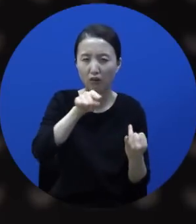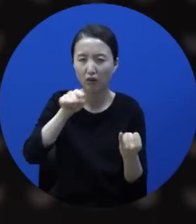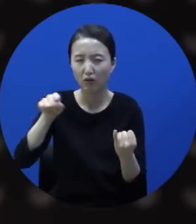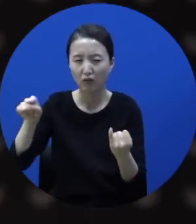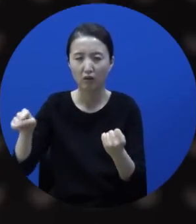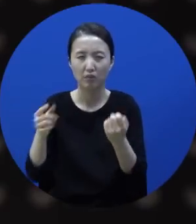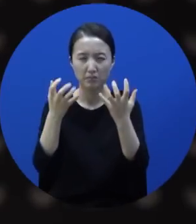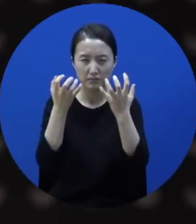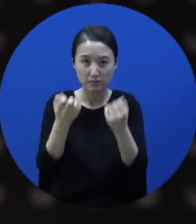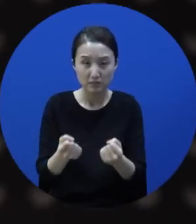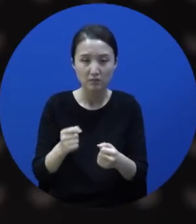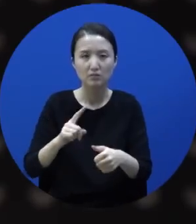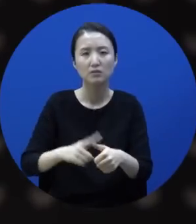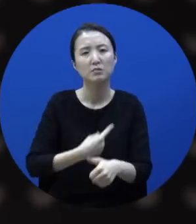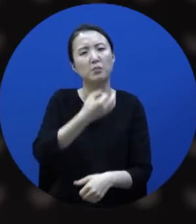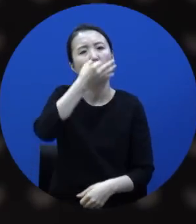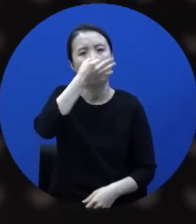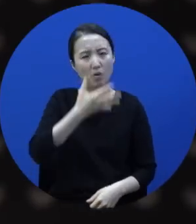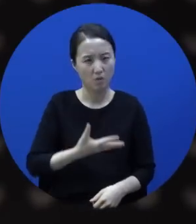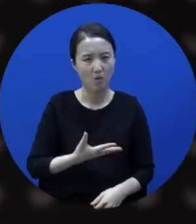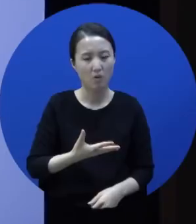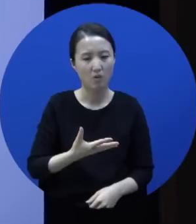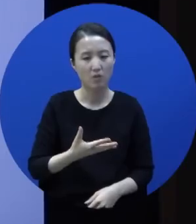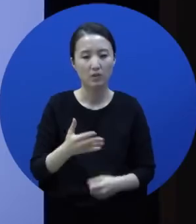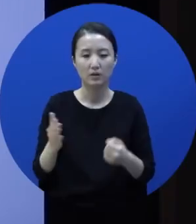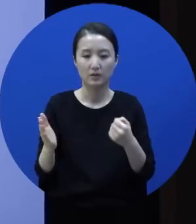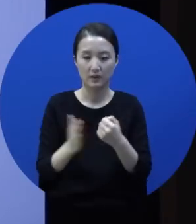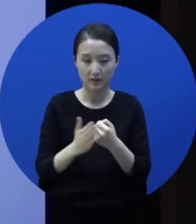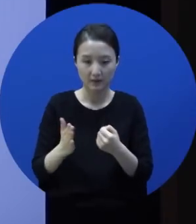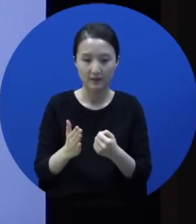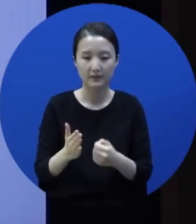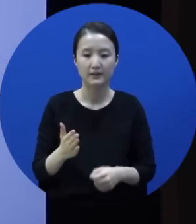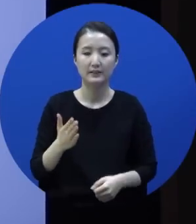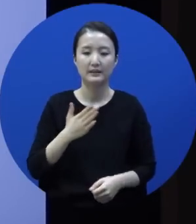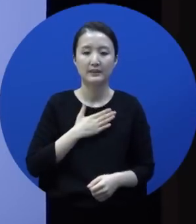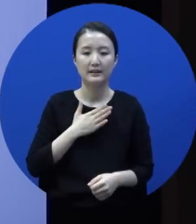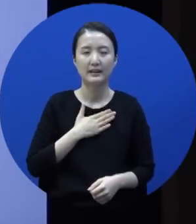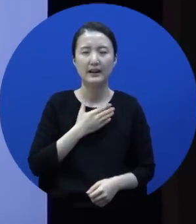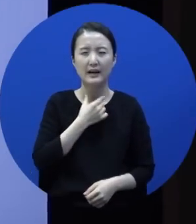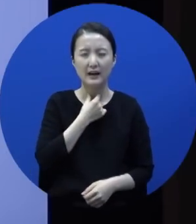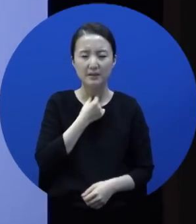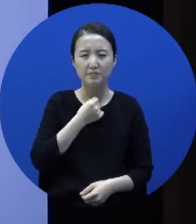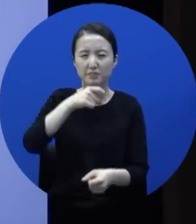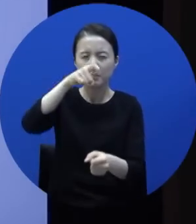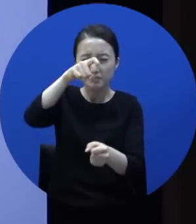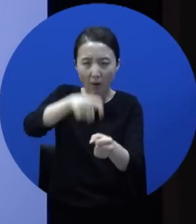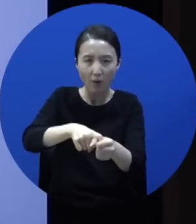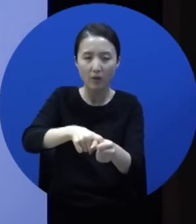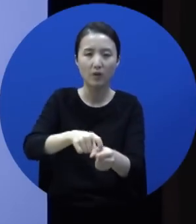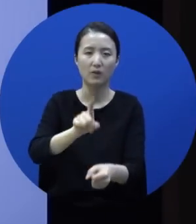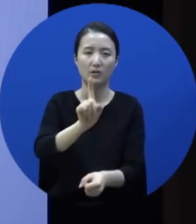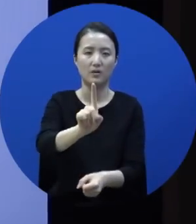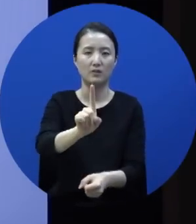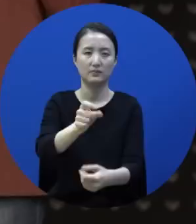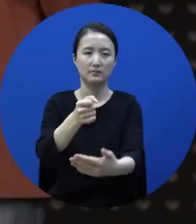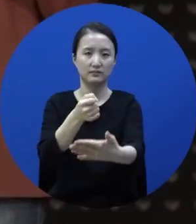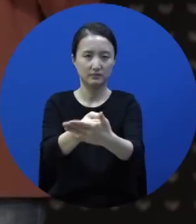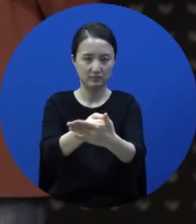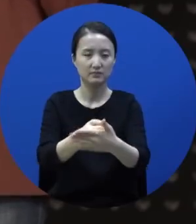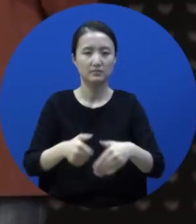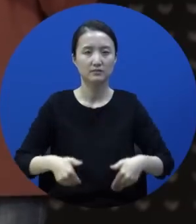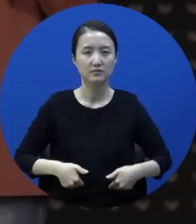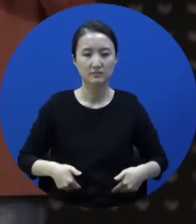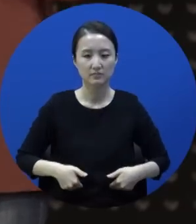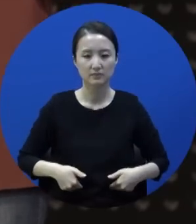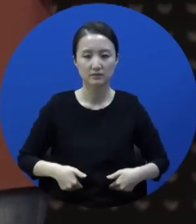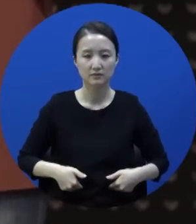없거든요. 그럼 어떻게 해야 되느냐? 내가 목표한 하나의 최종 목적지를 정하셔야 됩니다. 그